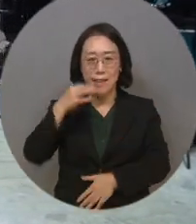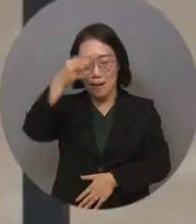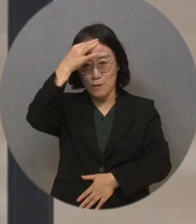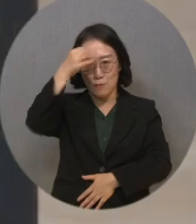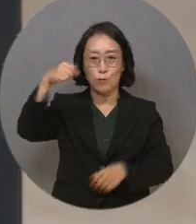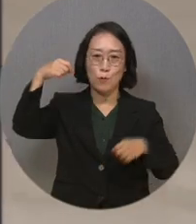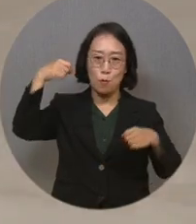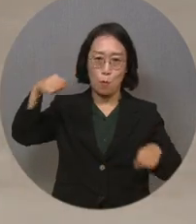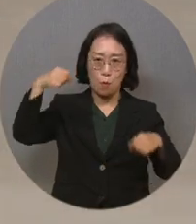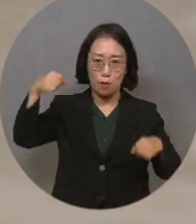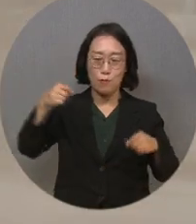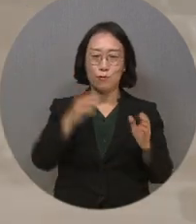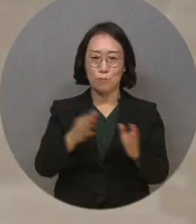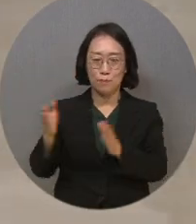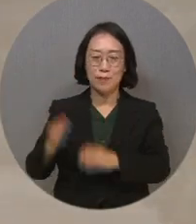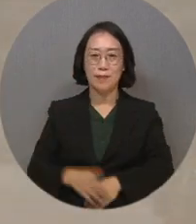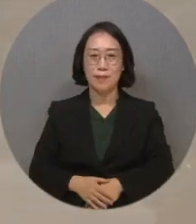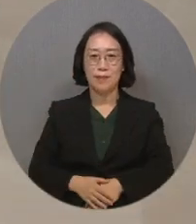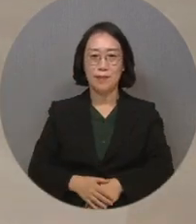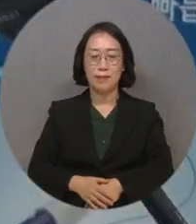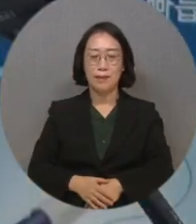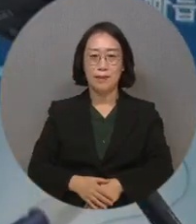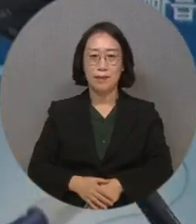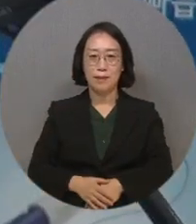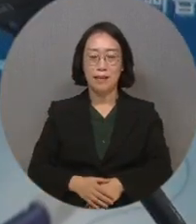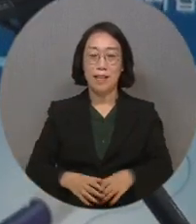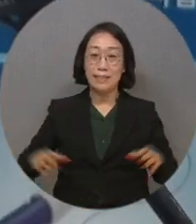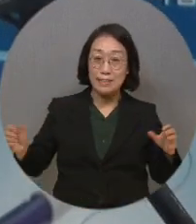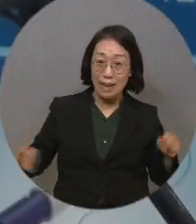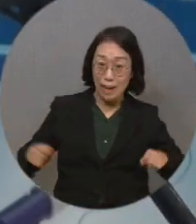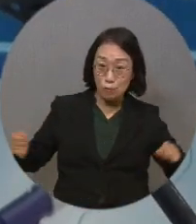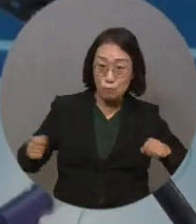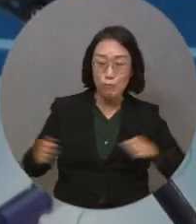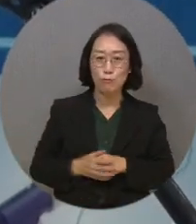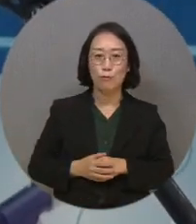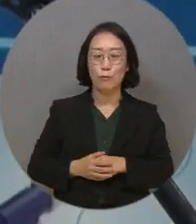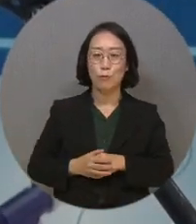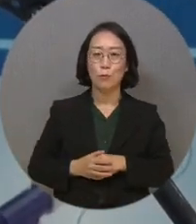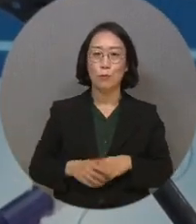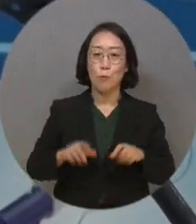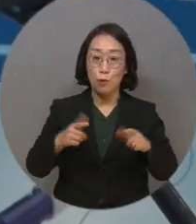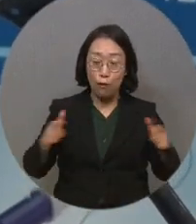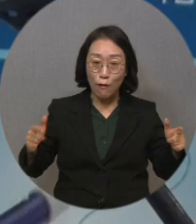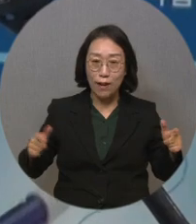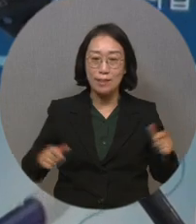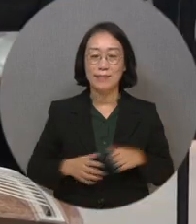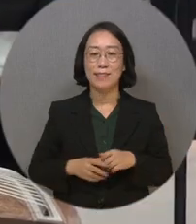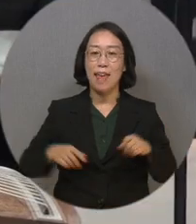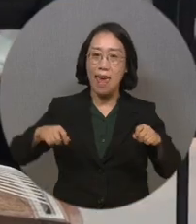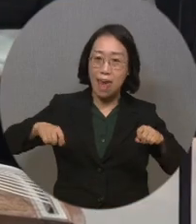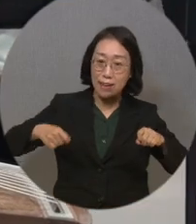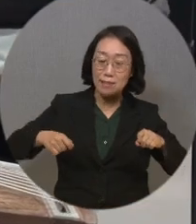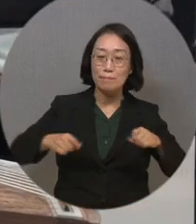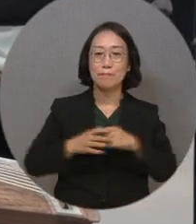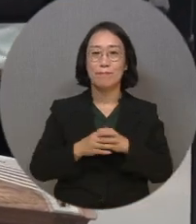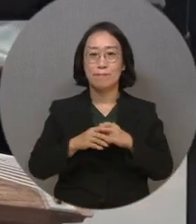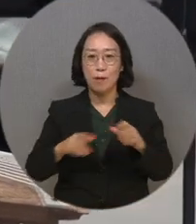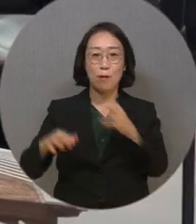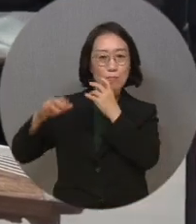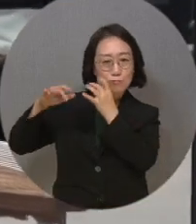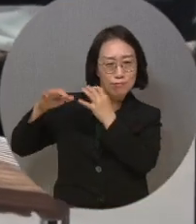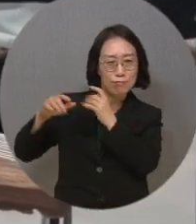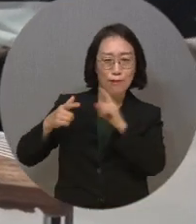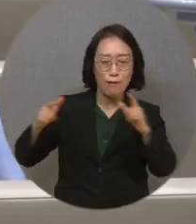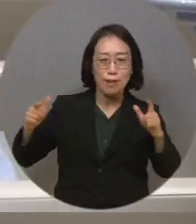공연입니다. 오빈나레는 장구, 해금, 대금, 가야금, 건반의 다섯 빛깔 소리로 다양한 장르의